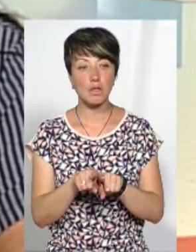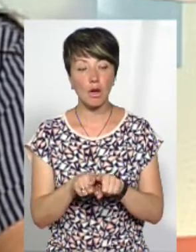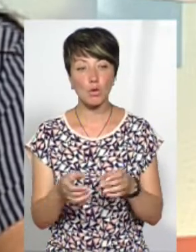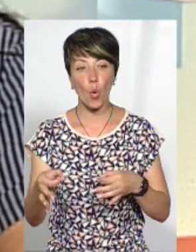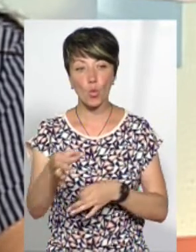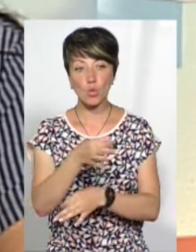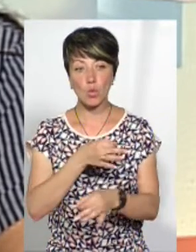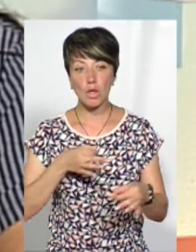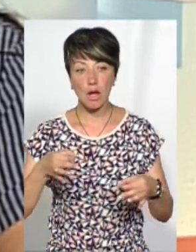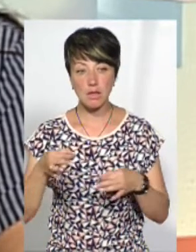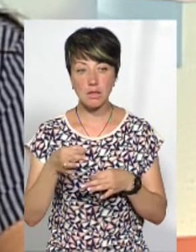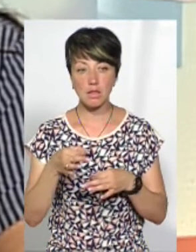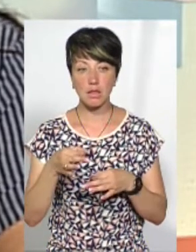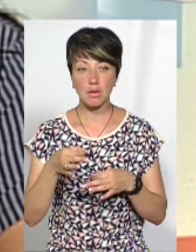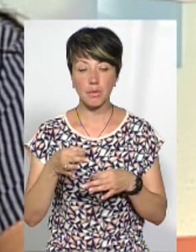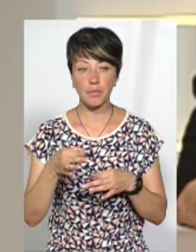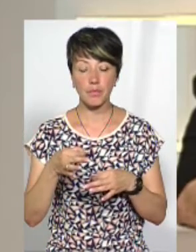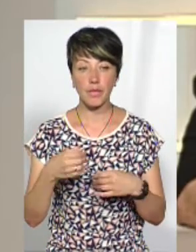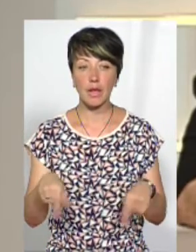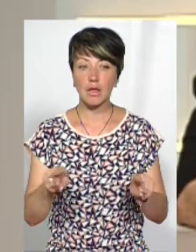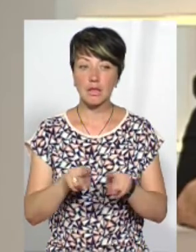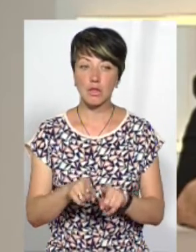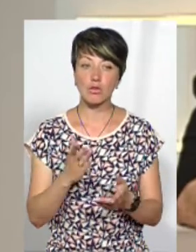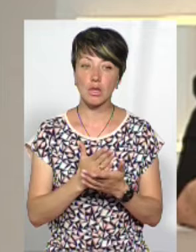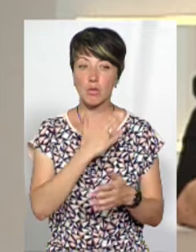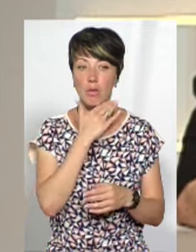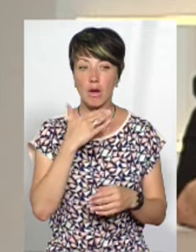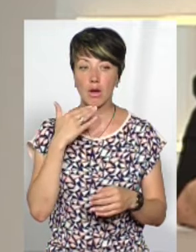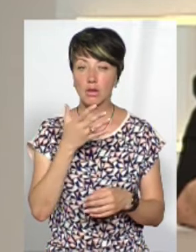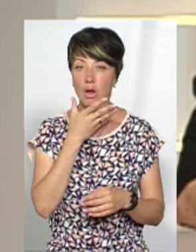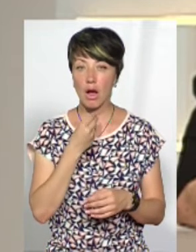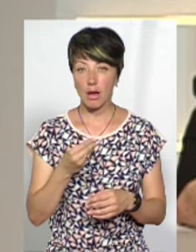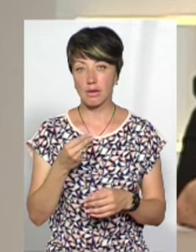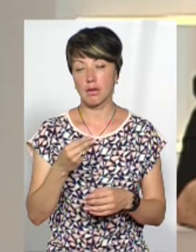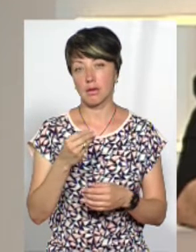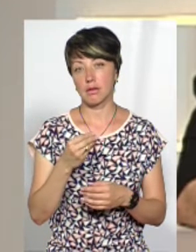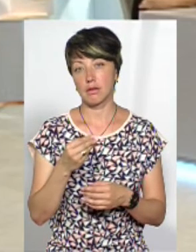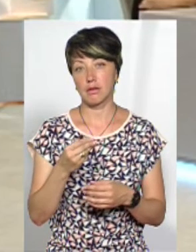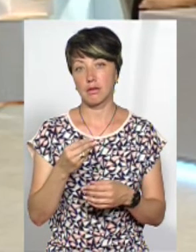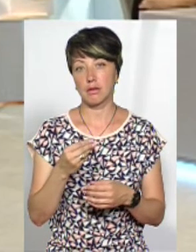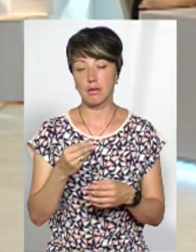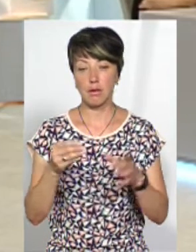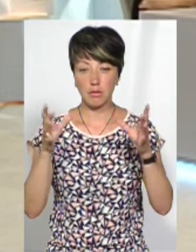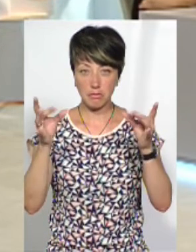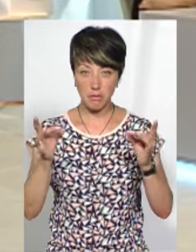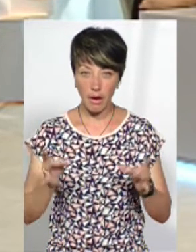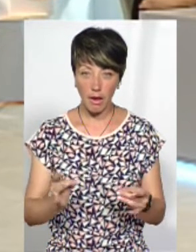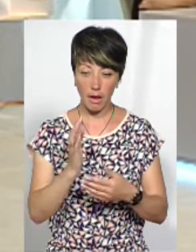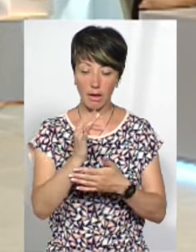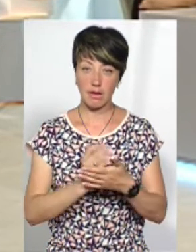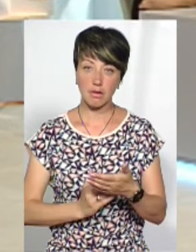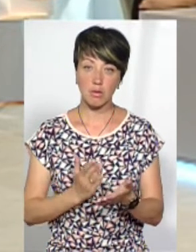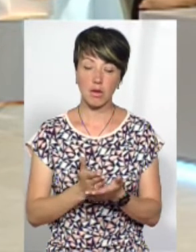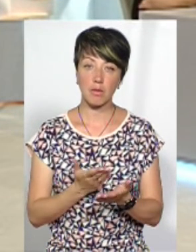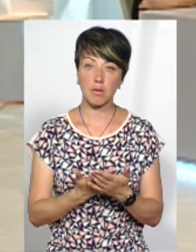якісь консультації, та і тут теж є багато гарних кейсів, таких як, наприклад, Ветерано